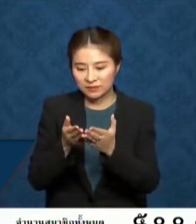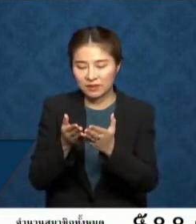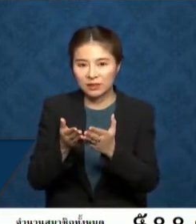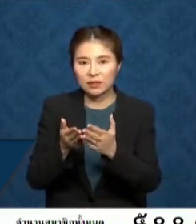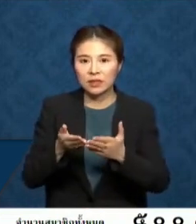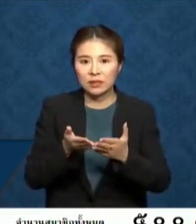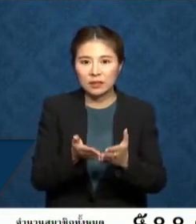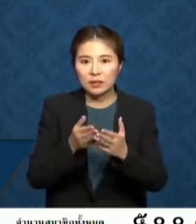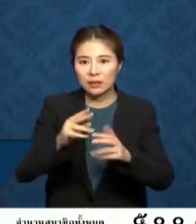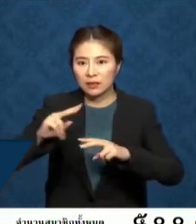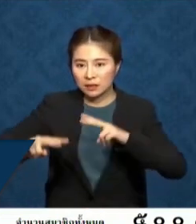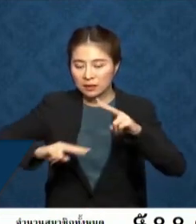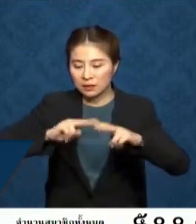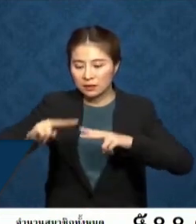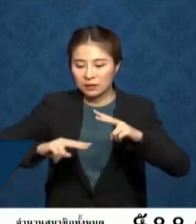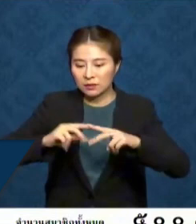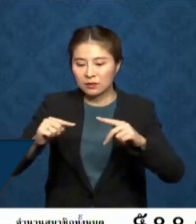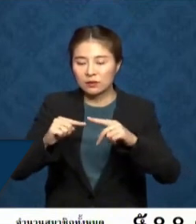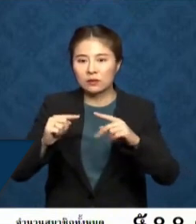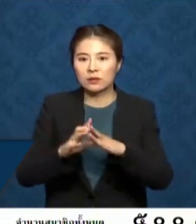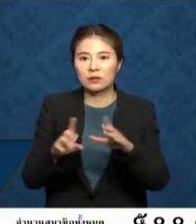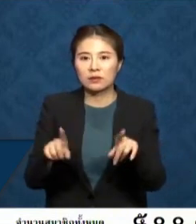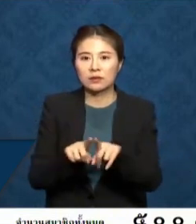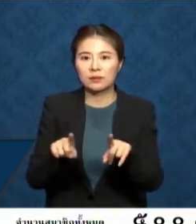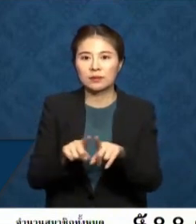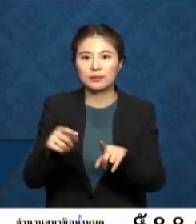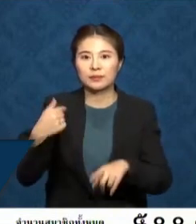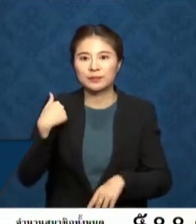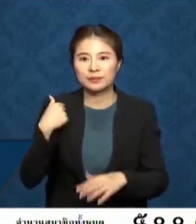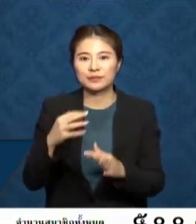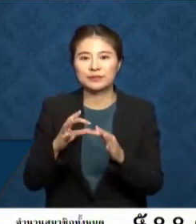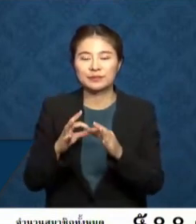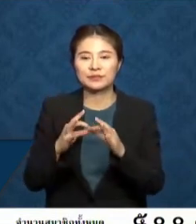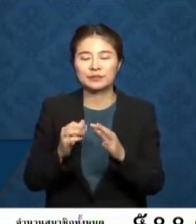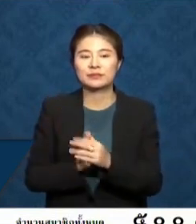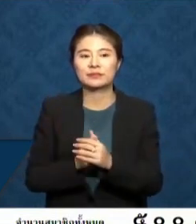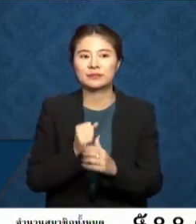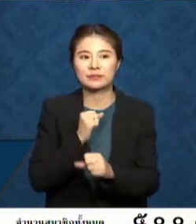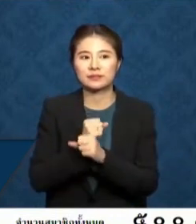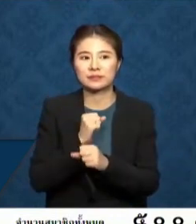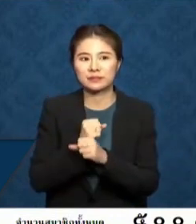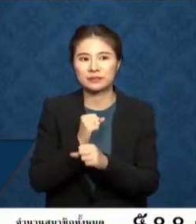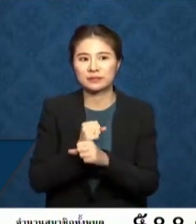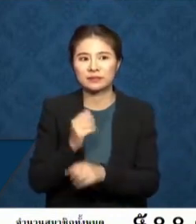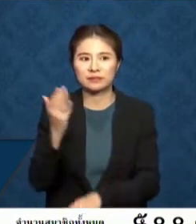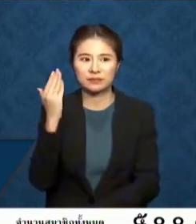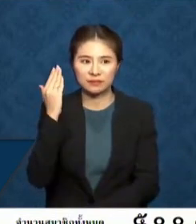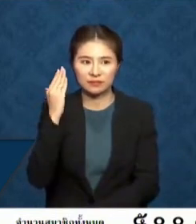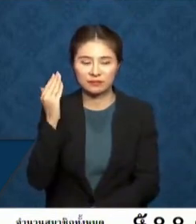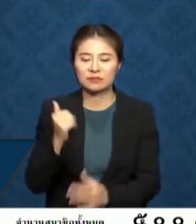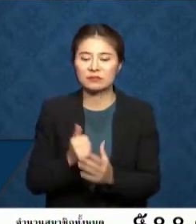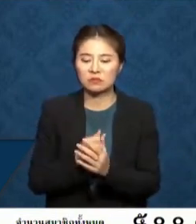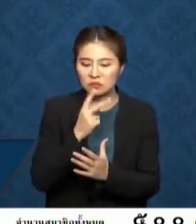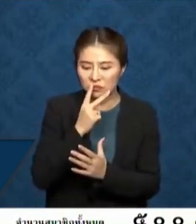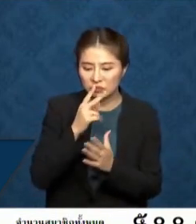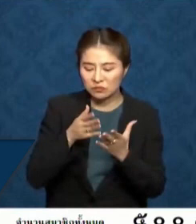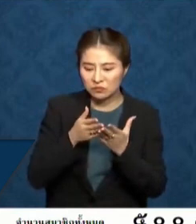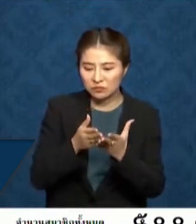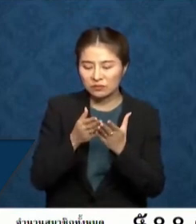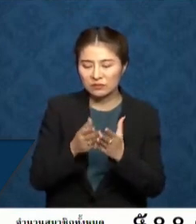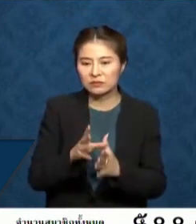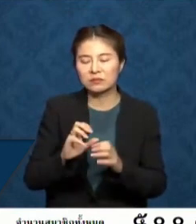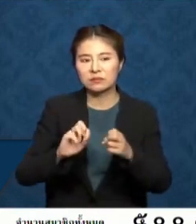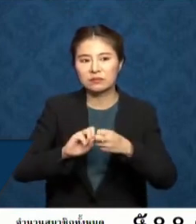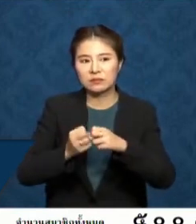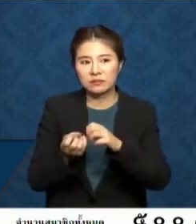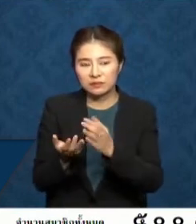การชายฝั่งเฮ้ยอันนี้ก็ตรงกับที่ผมไปดูพี่น้องที่ทับละมุที่ผมเคยทำงานเป็นไกด์เรืออยู่เฮ้ยอันนี้น่าจะช่วยเขาได้เผื่อมีเหตุอะ